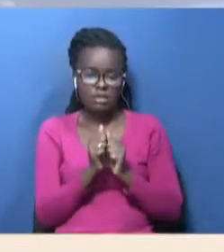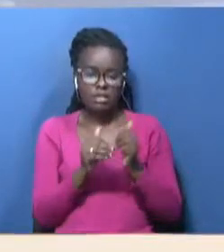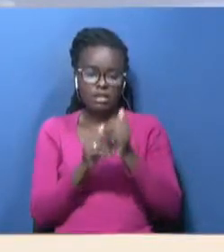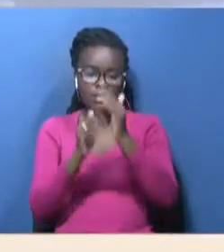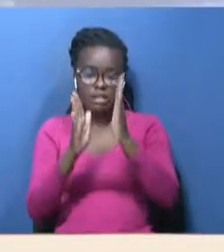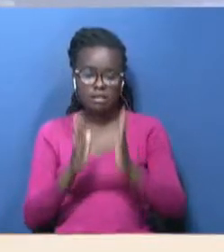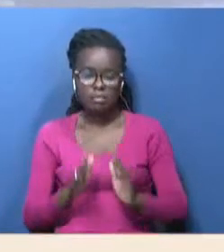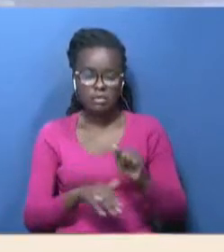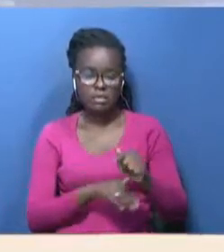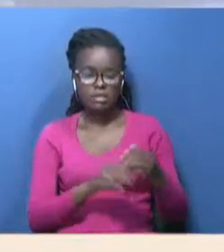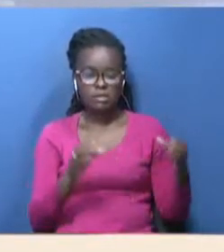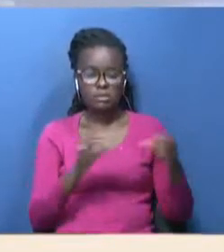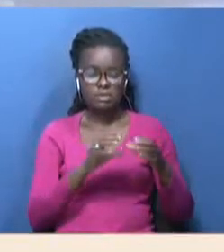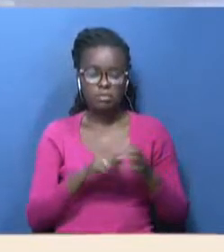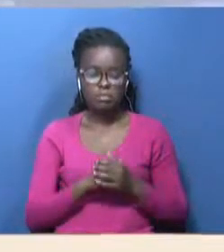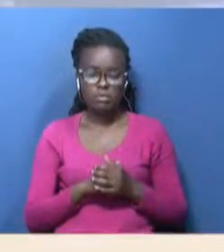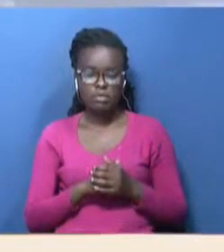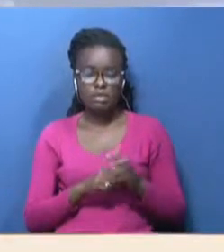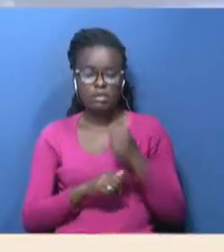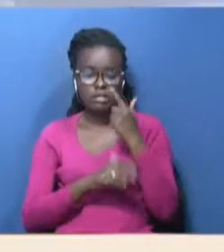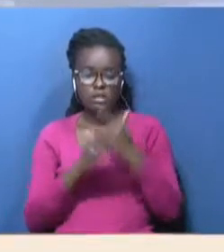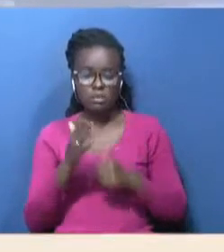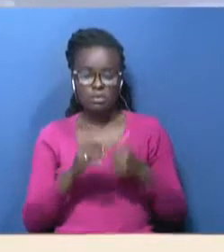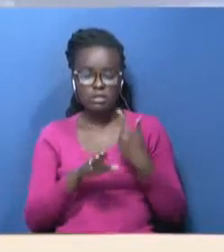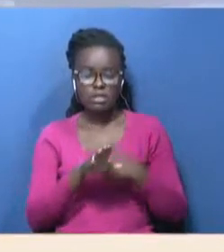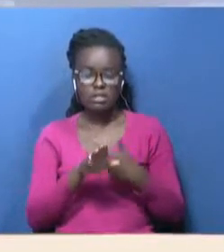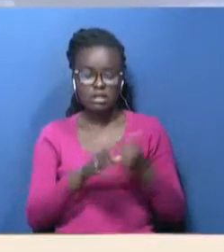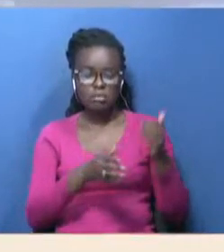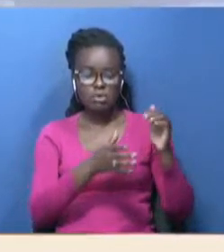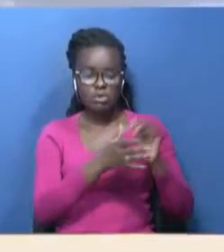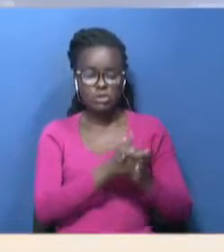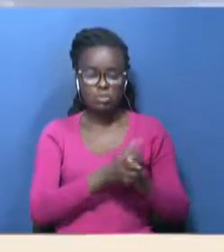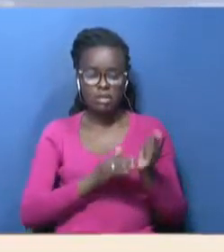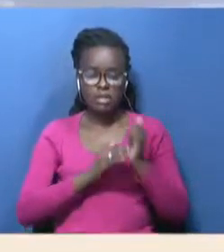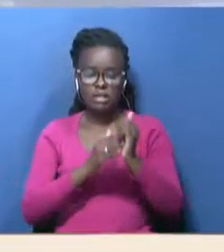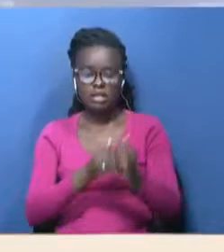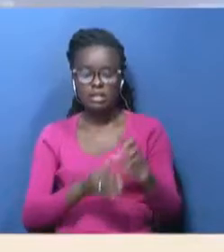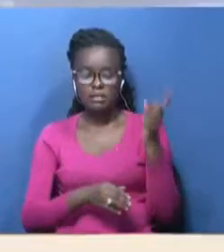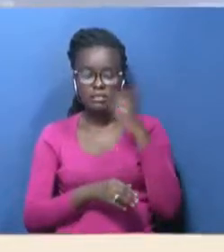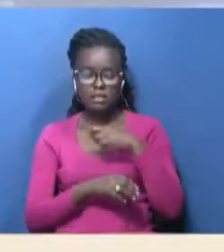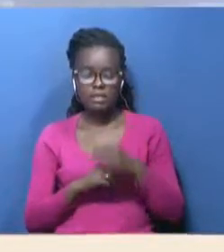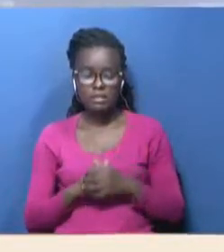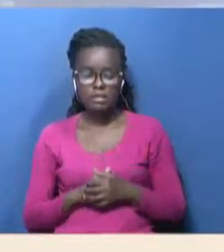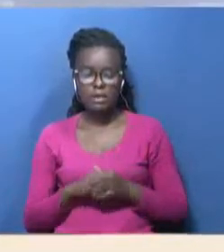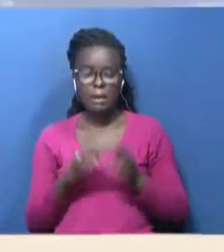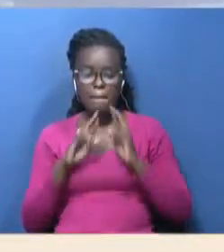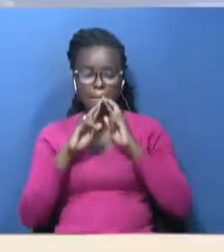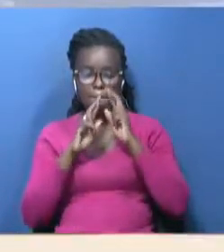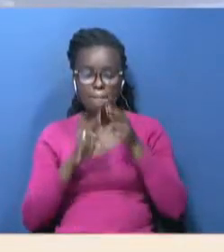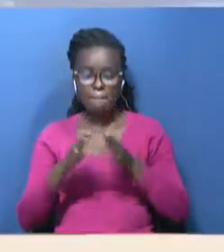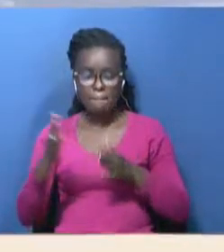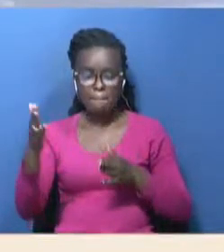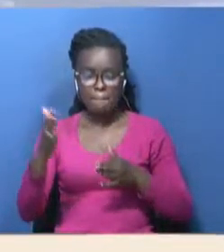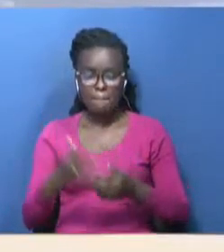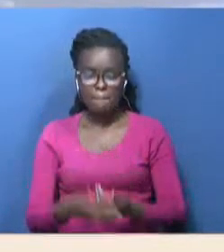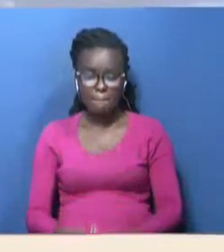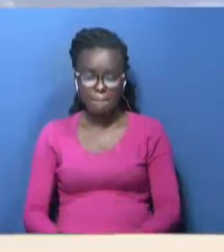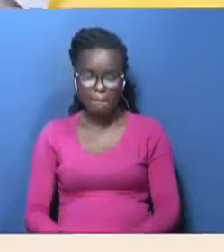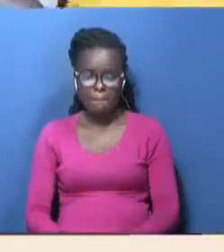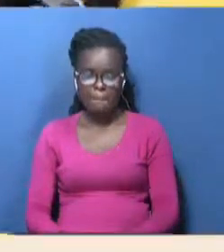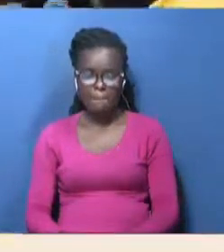amwe kĩama-inĩ gĩkĩ kũrĩa mahinyĩrĩirie ihinda rĩa Jubilee gwathana nĩ ihĩtũku. Mohoro wagunya na ndeto ĩno.